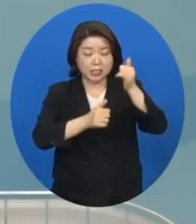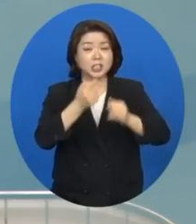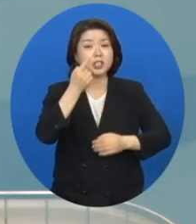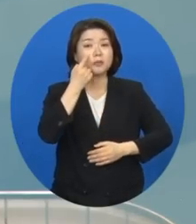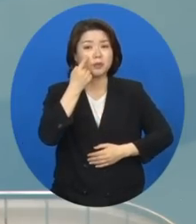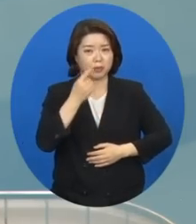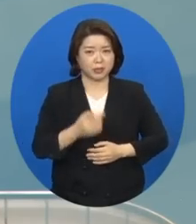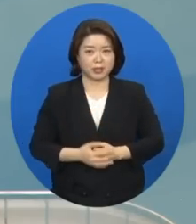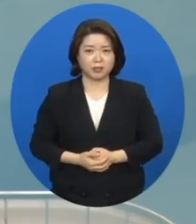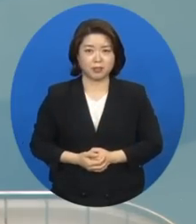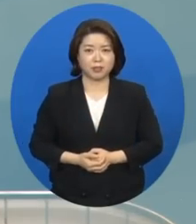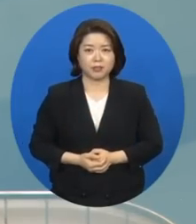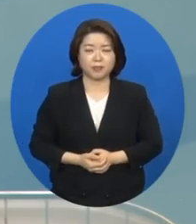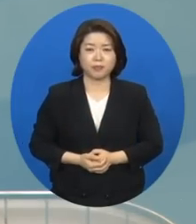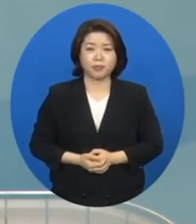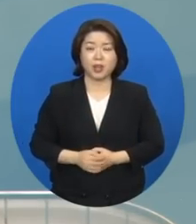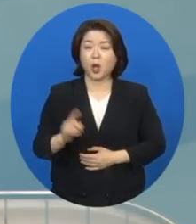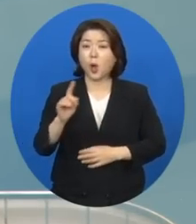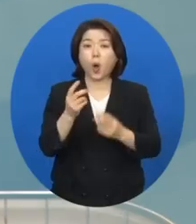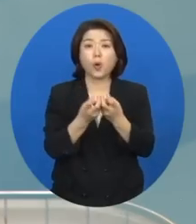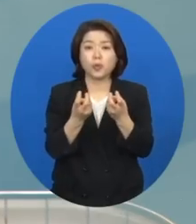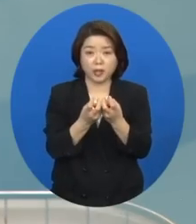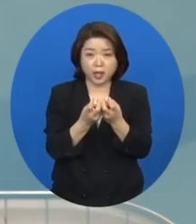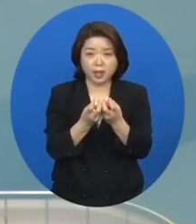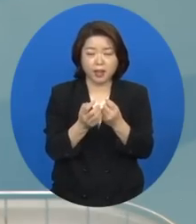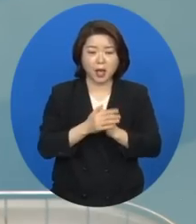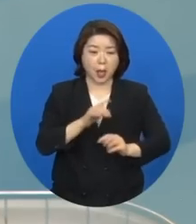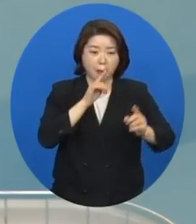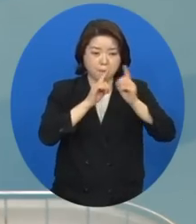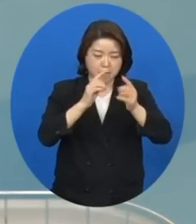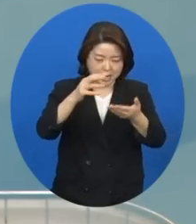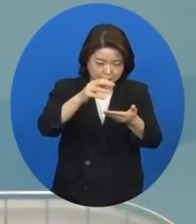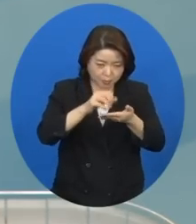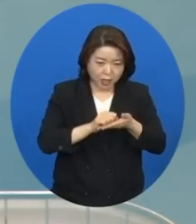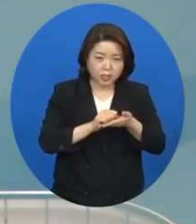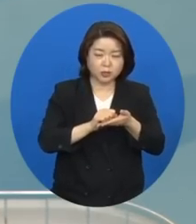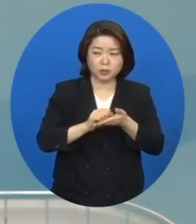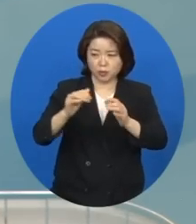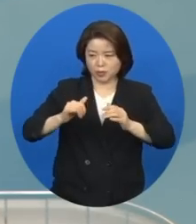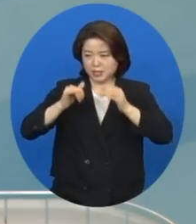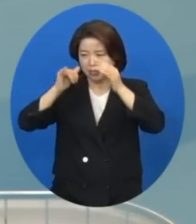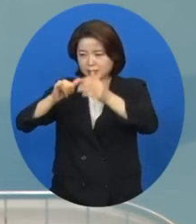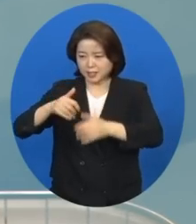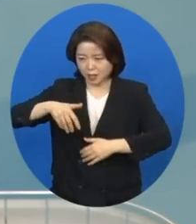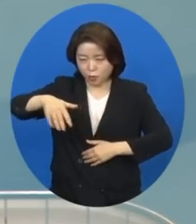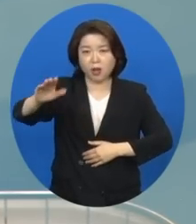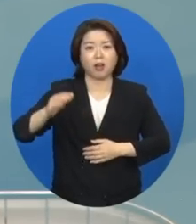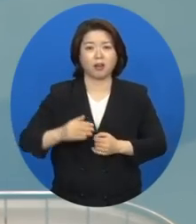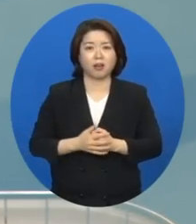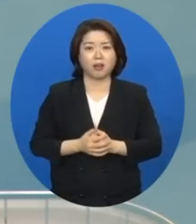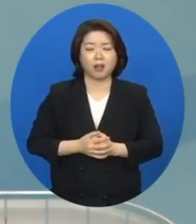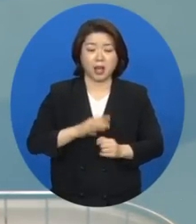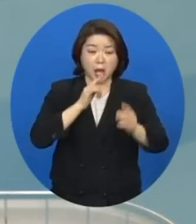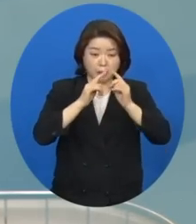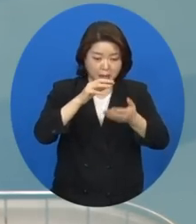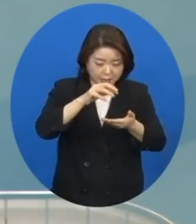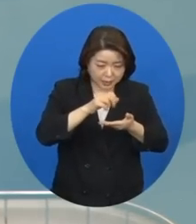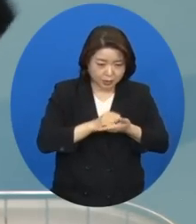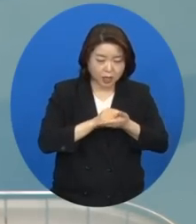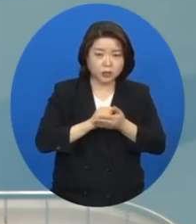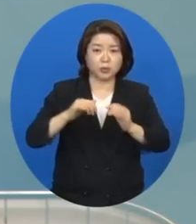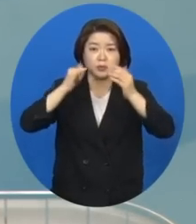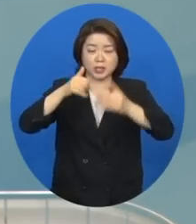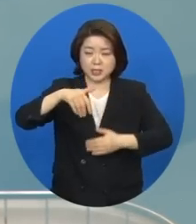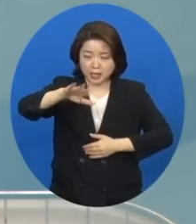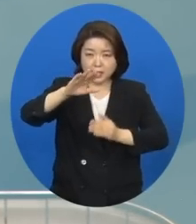보십시오. 어떻게 시험해요? 말씀을 가지고 세상으로 나가는 거예요. 말씀을 가지고 세상으로 나갔을